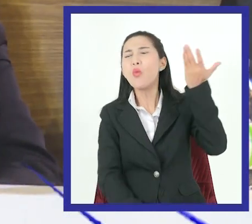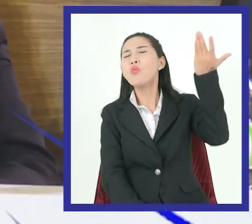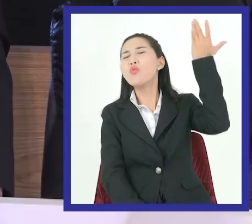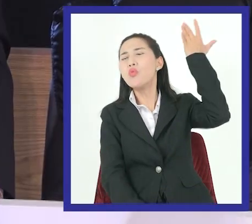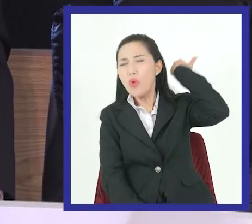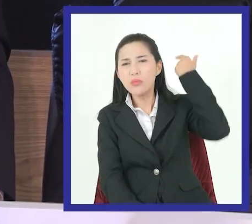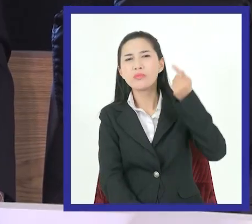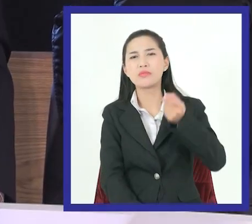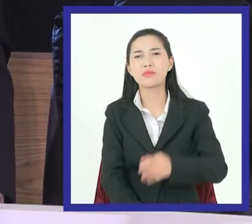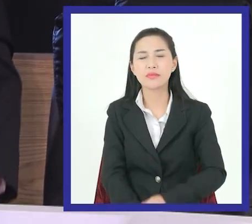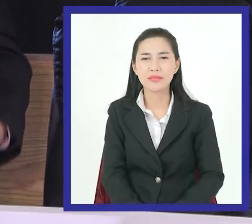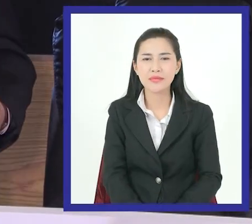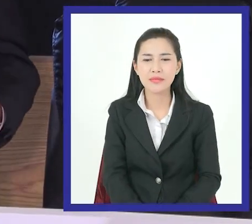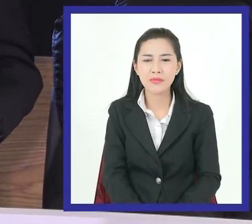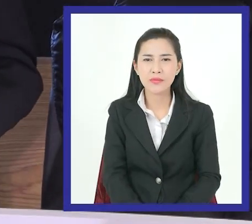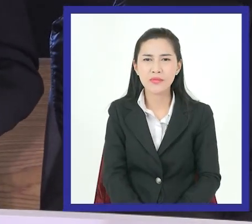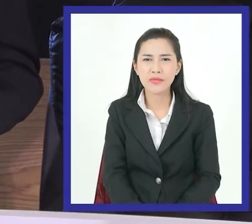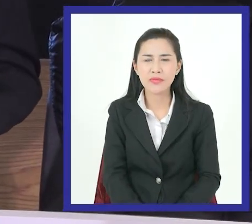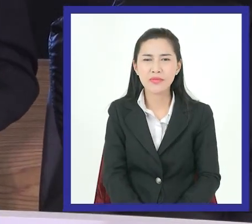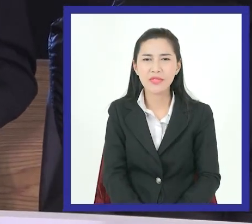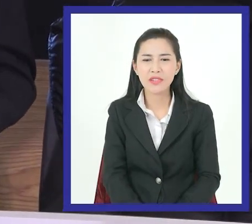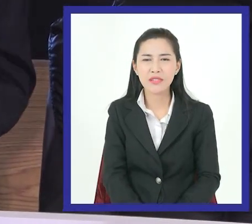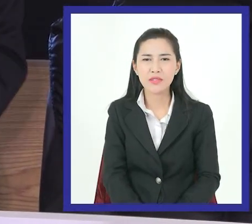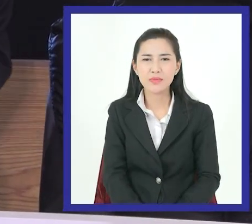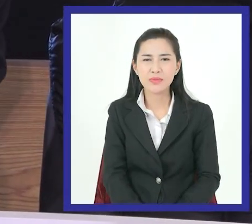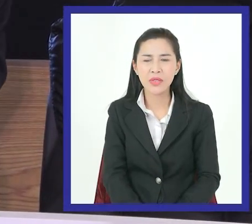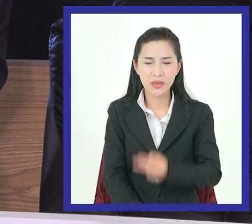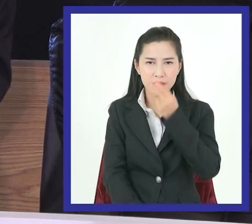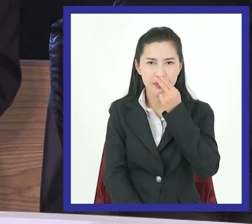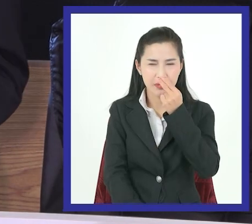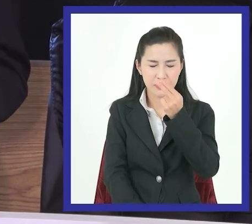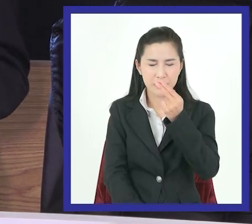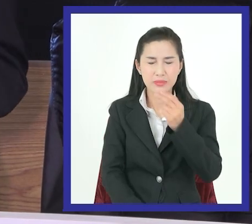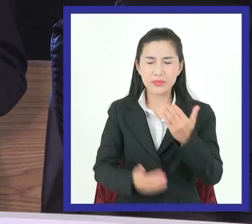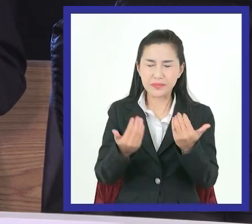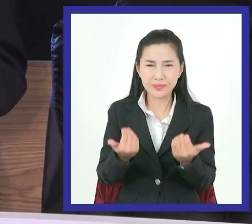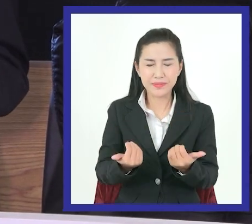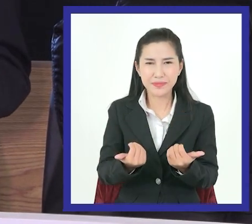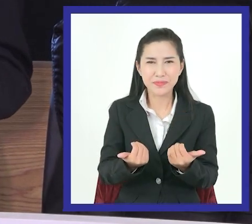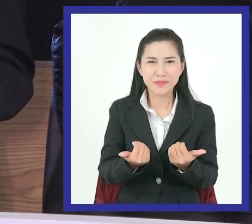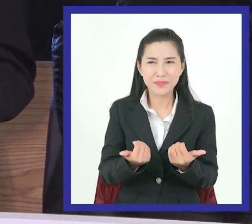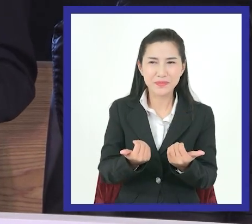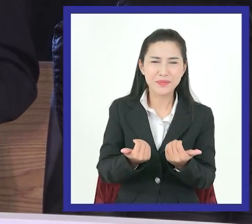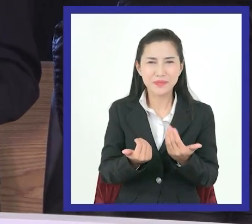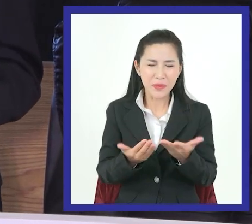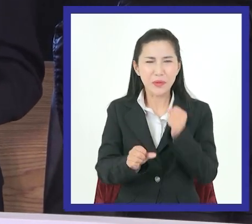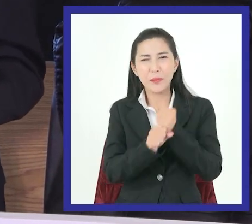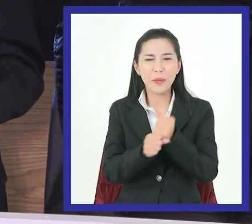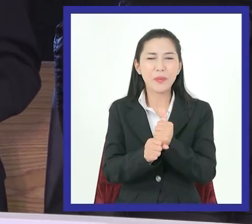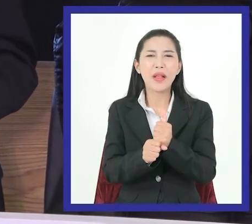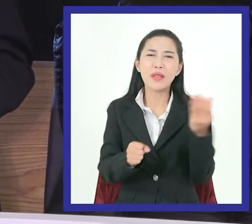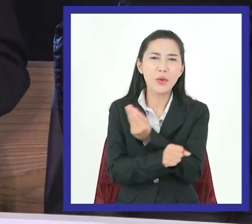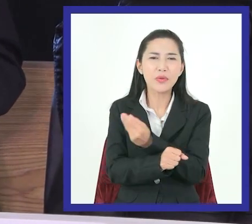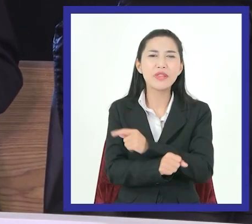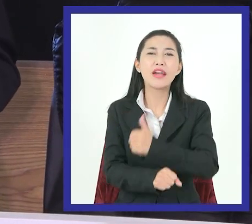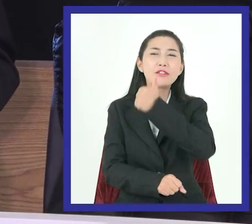ฮะเอเเพราะฉะนั้นไม่ต้องมาแล้วก็ดูสิครับในที่สาธารณะมาพูดดีบอกว่าไม่ได้ทำงานเร็วอย่างเดียวอย่างอื่นก็